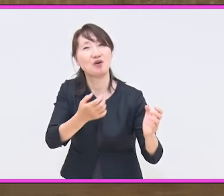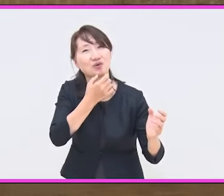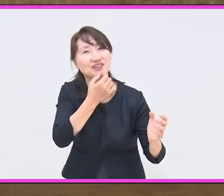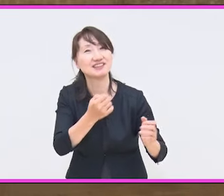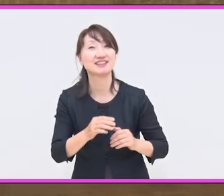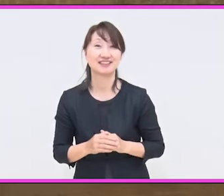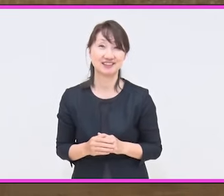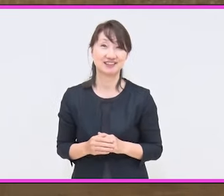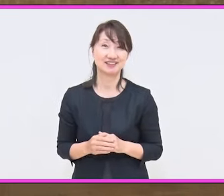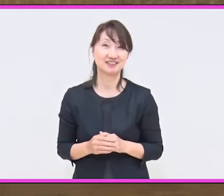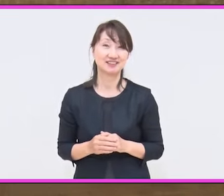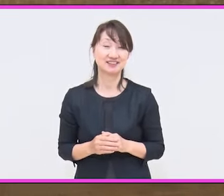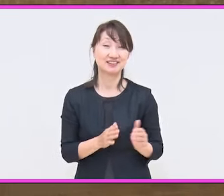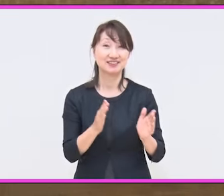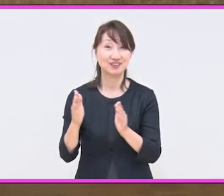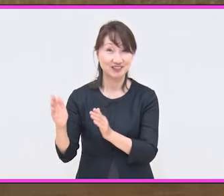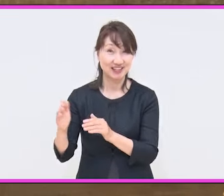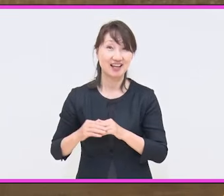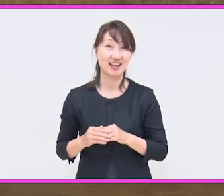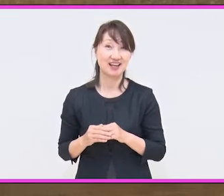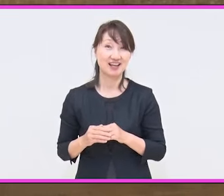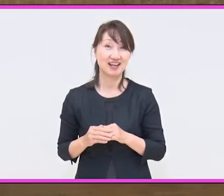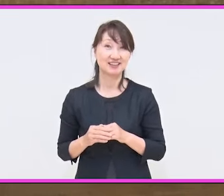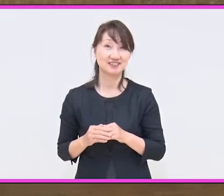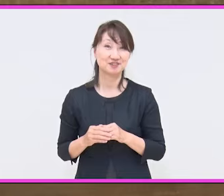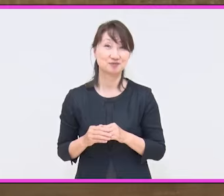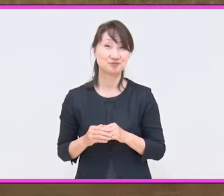。そしてどうですか、